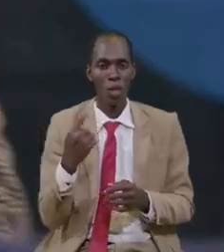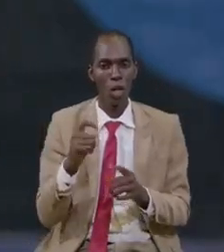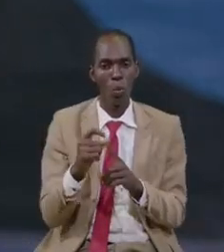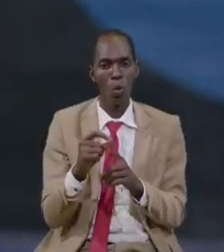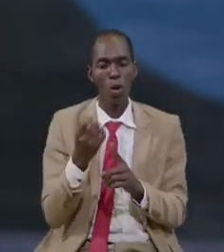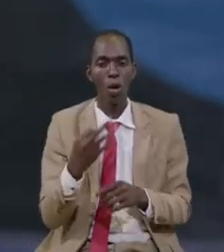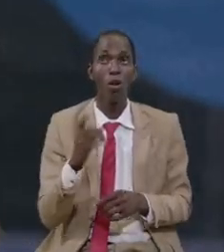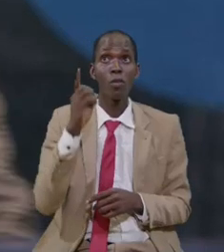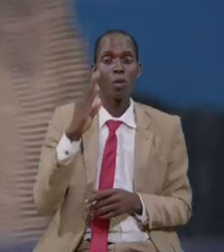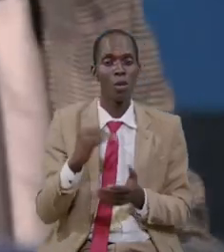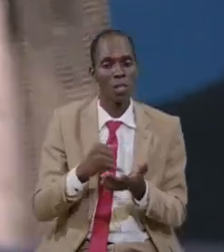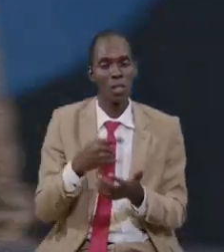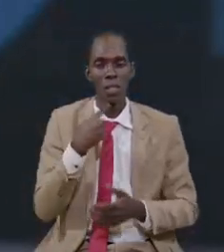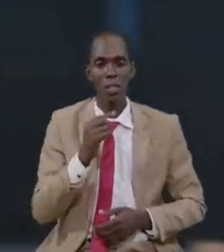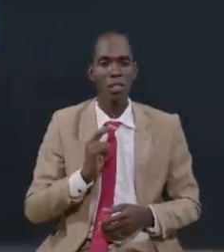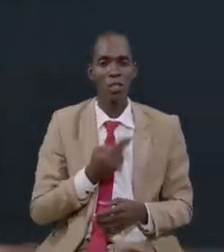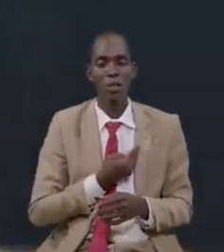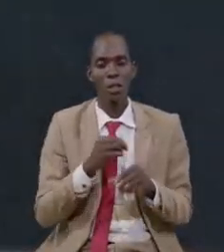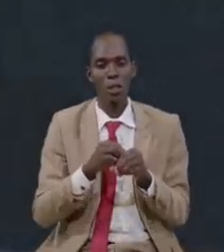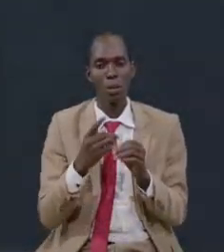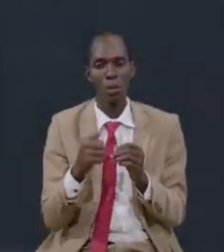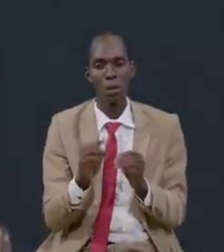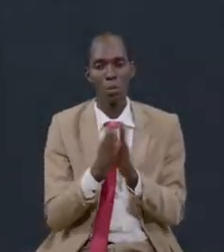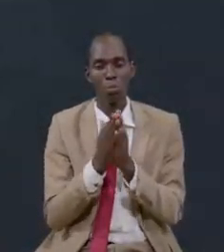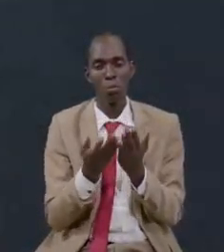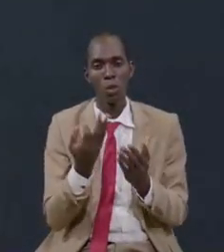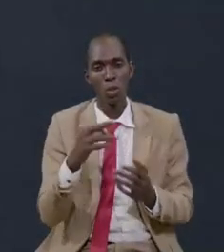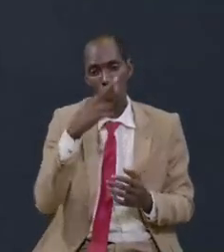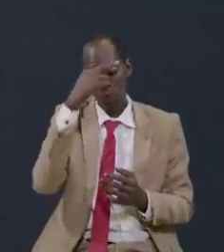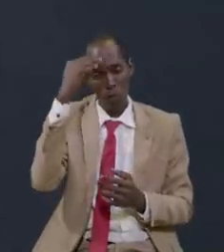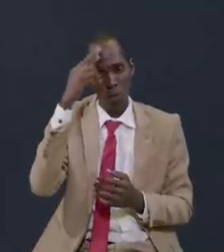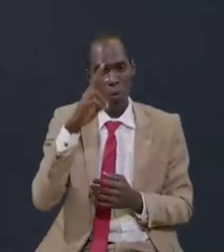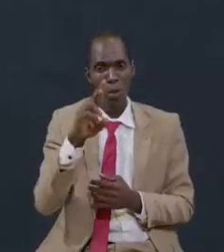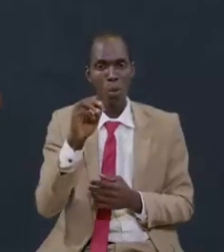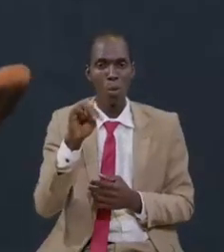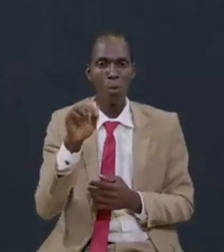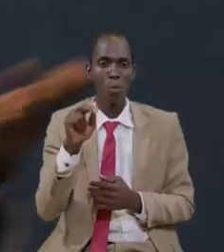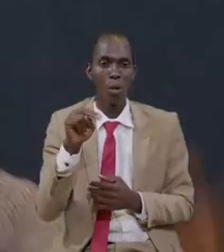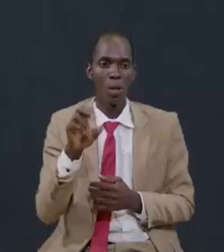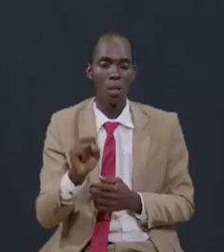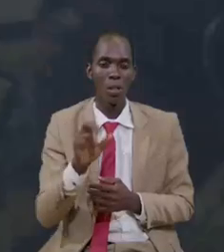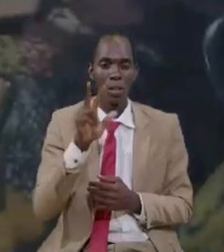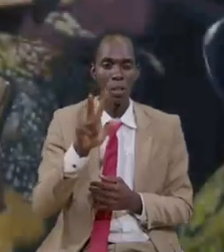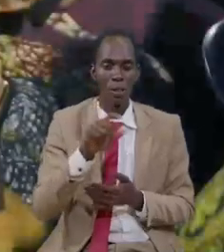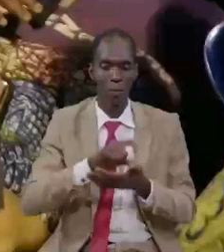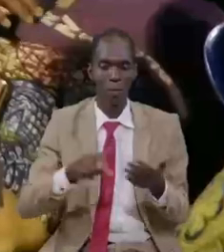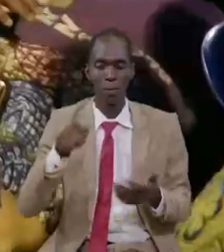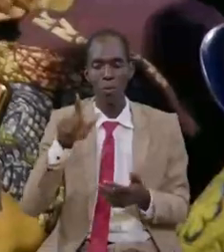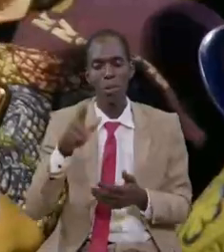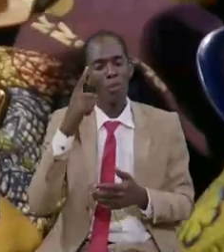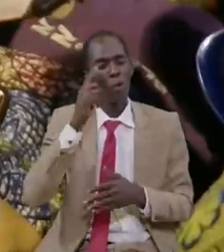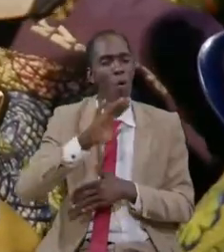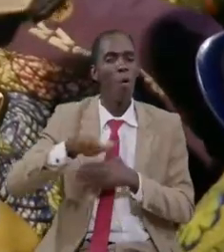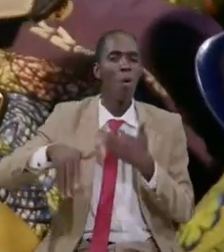Voyons la parole de Dieu en Romains chapitre 3, 23. Romains 3, 23 dit « Car tous ont